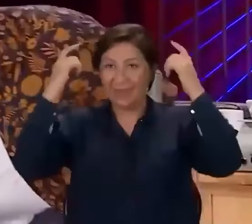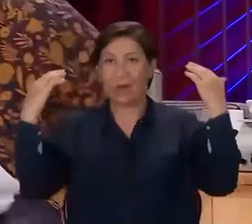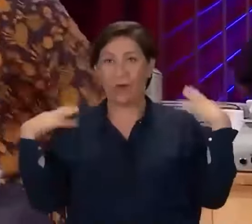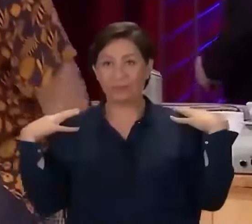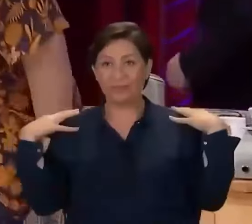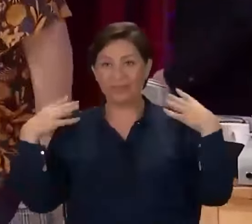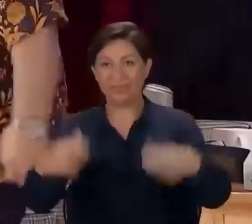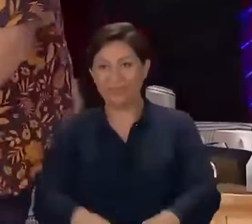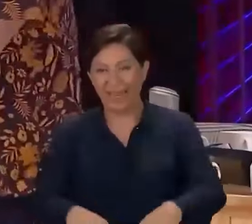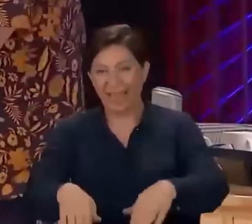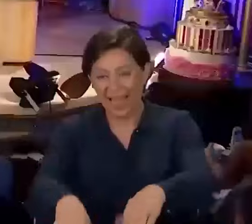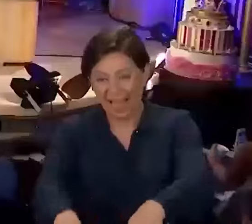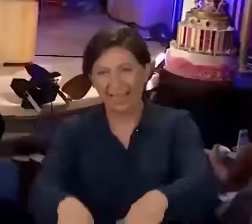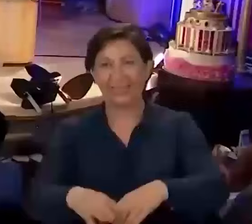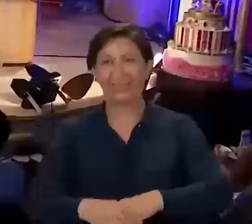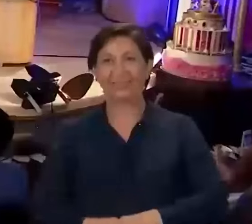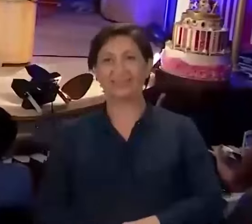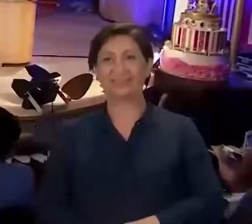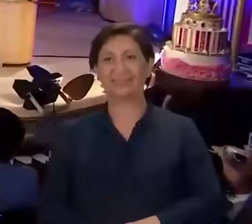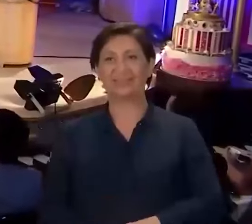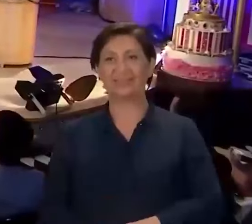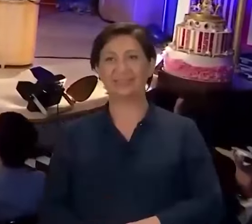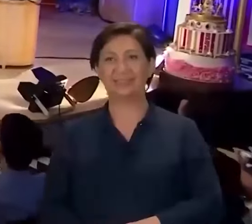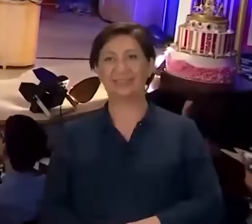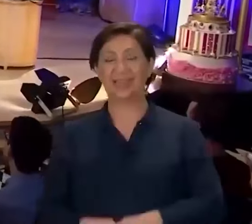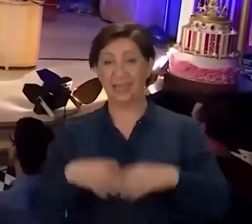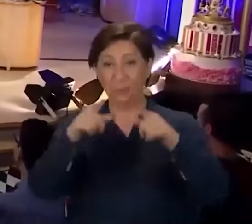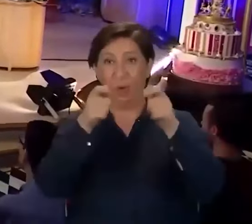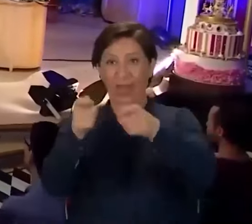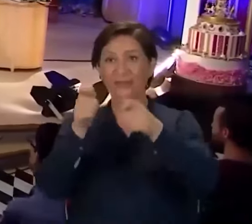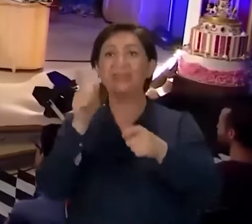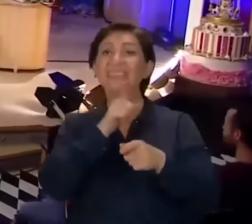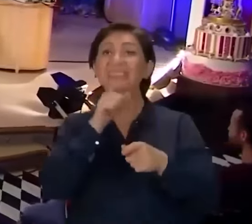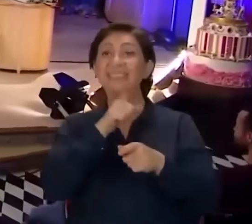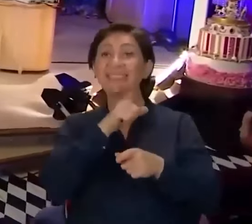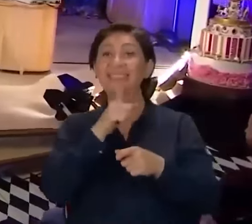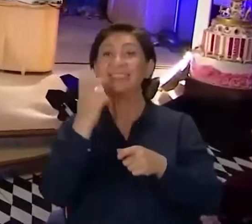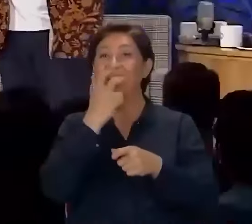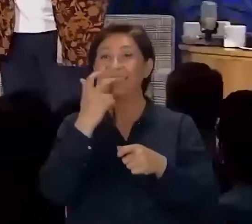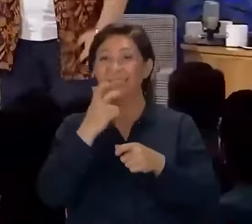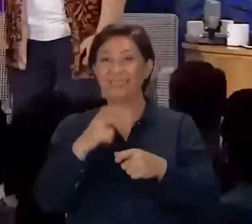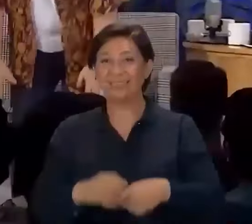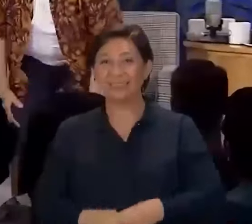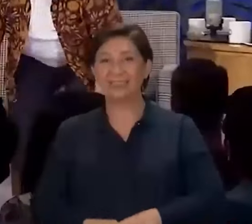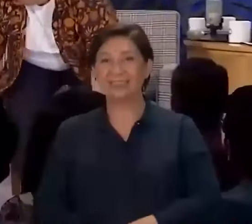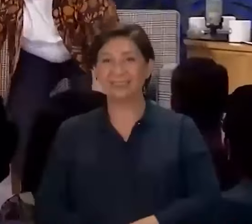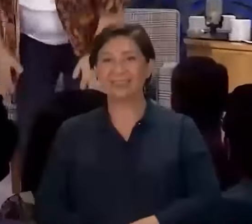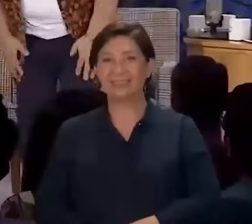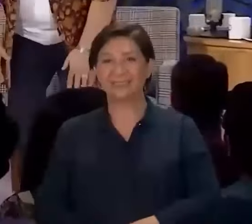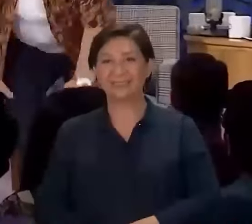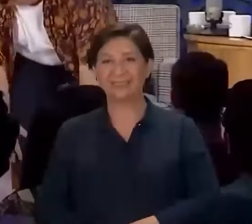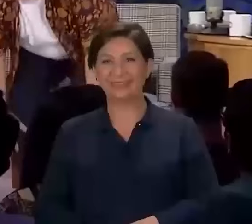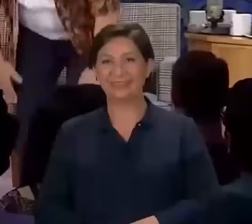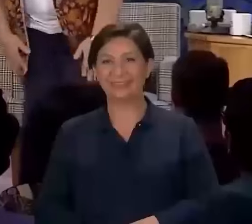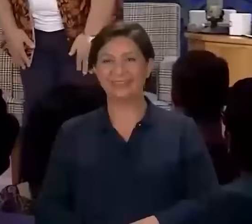omuzlar, dizler, ayak parmakları. Evet, hazırız. Buyurun. Bir daha yap abi. Tamam. Head and shoulders, knees and toes, knees and